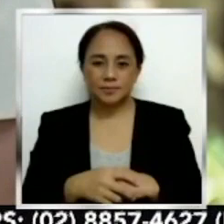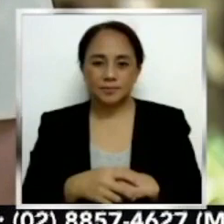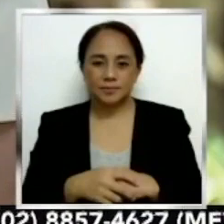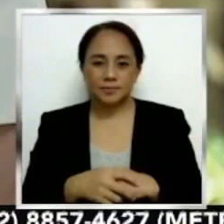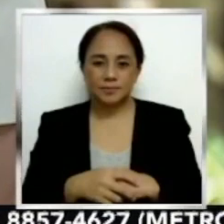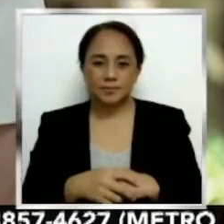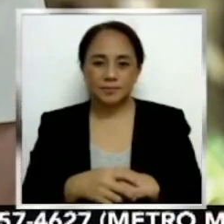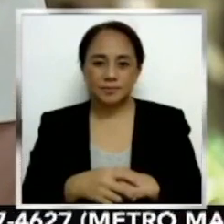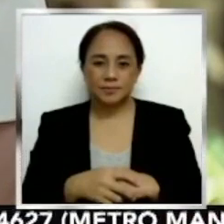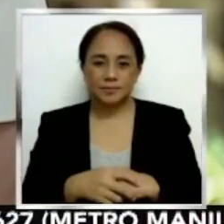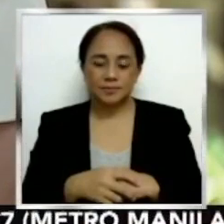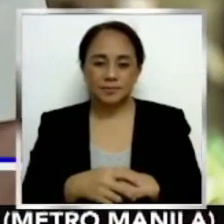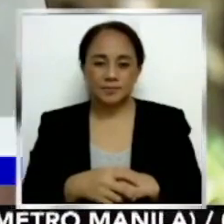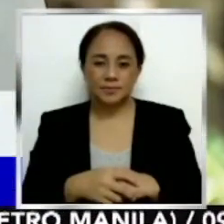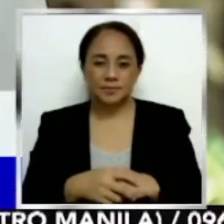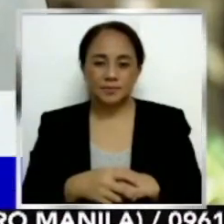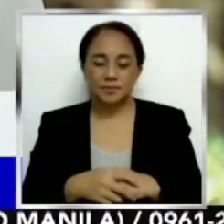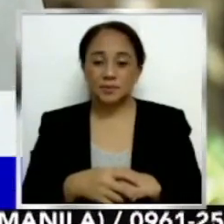Our policy